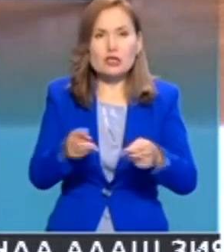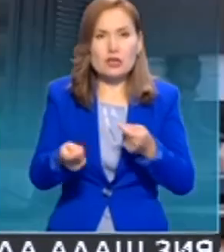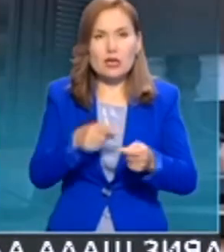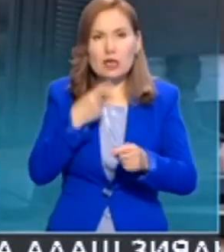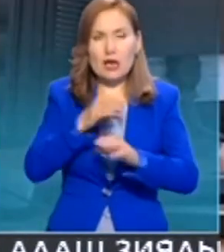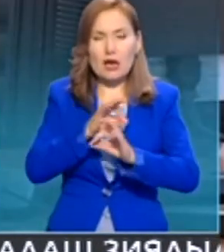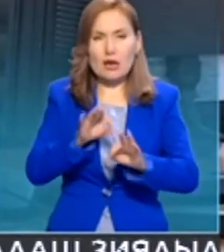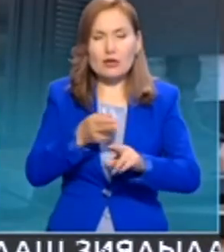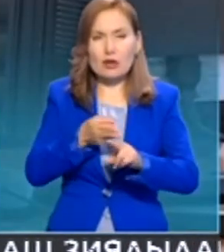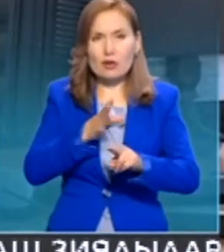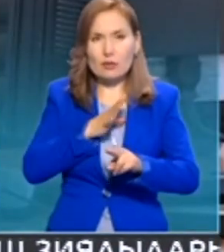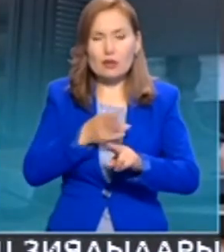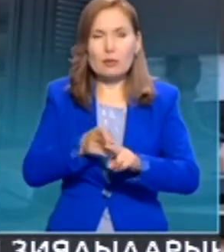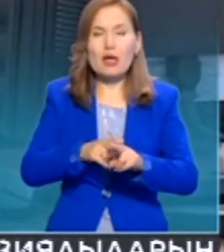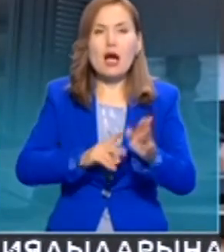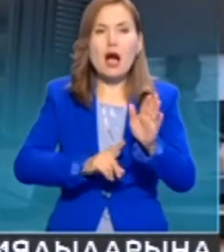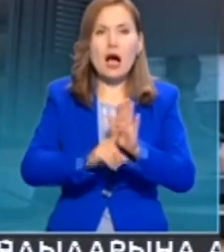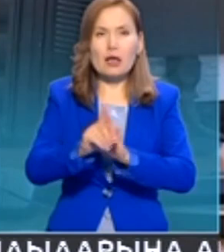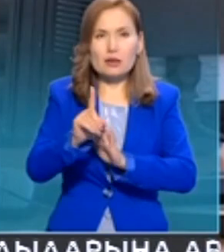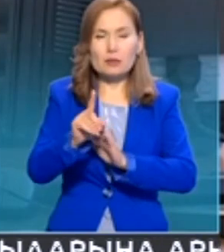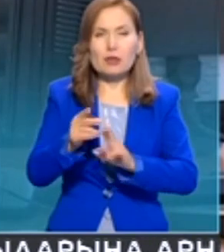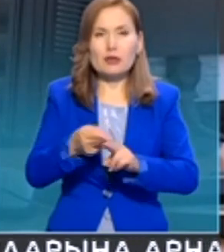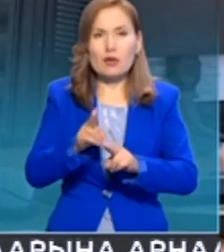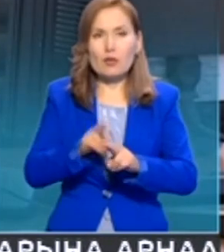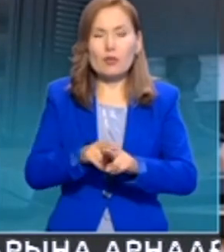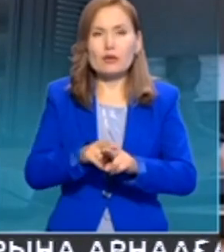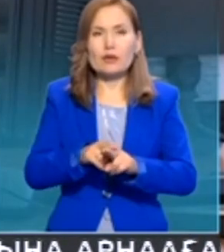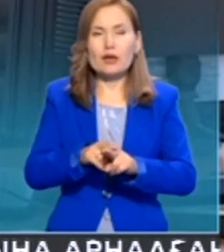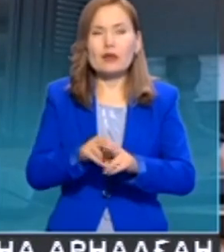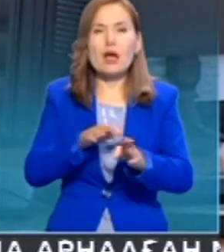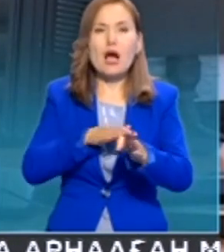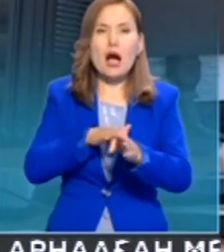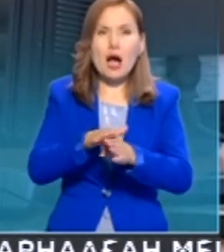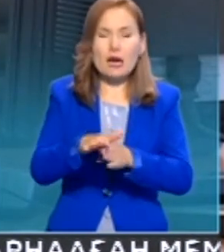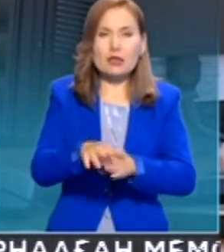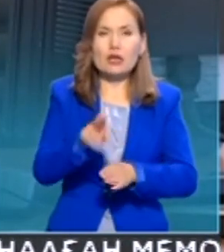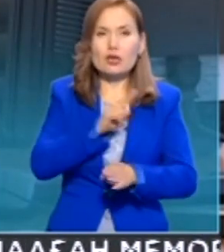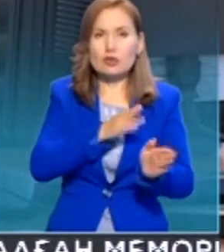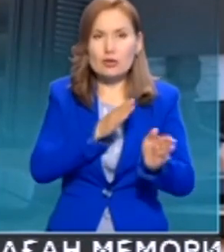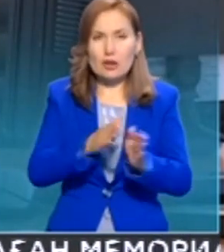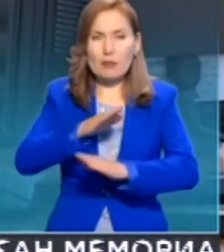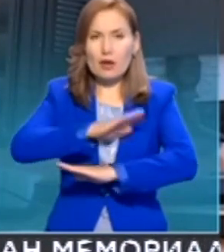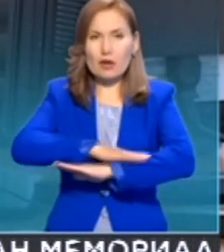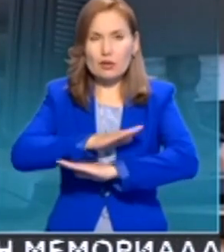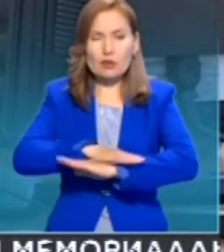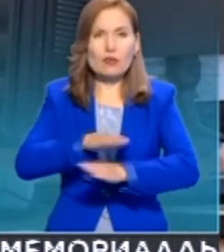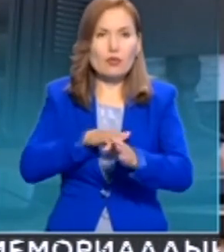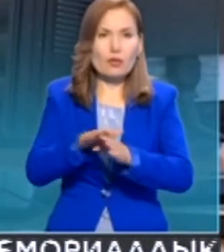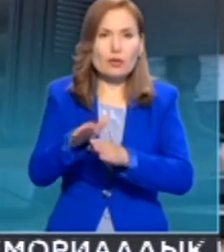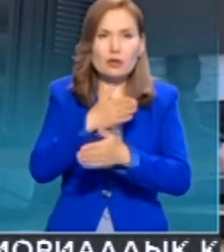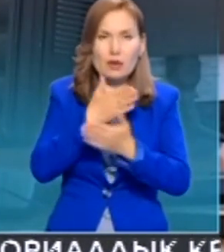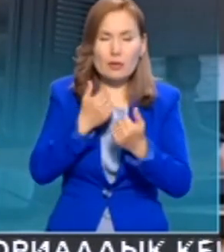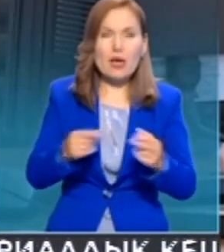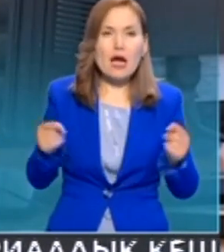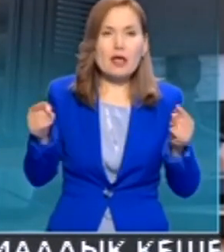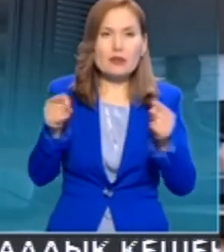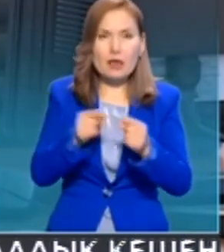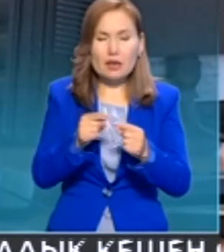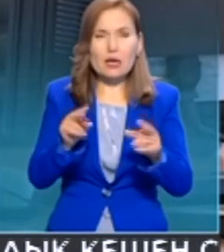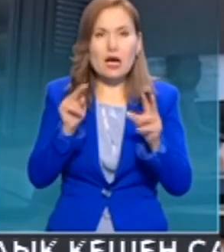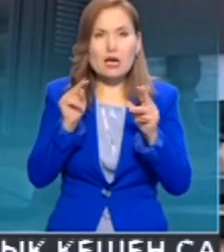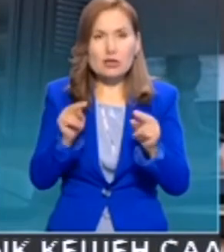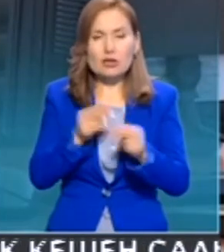отыр. Бұл жерде ең алдыменен бұл атқарушылық қызметтің тәртібі көбіне орындалмай жатады. Оның нақтылығы,